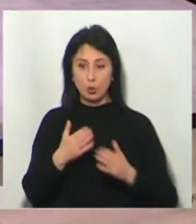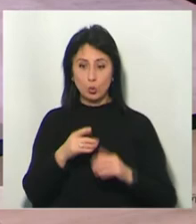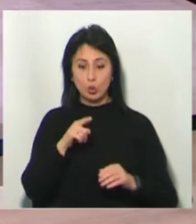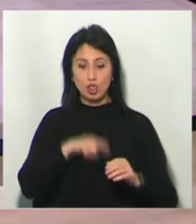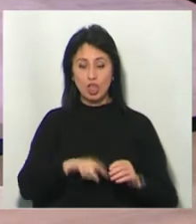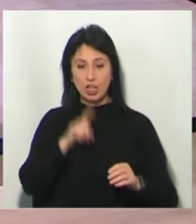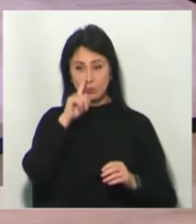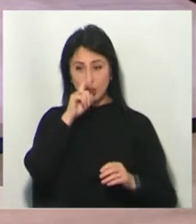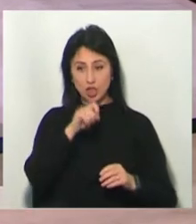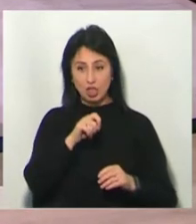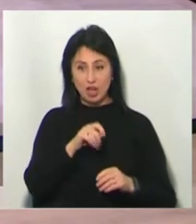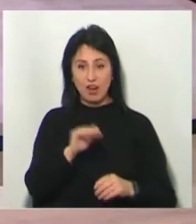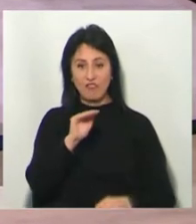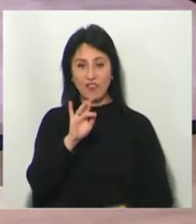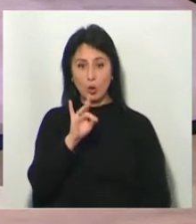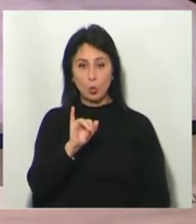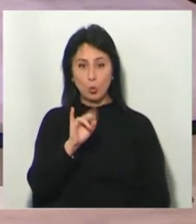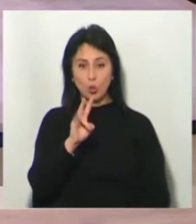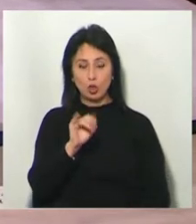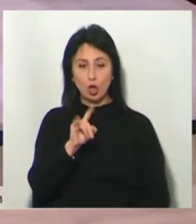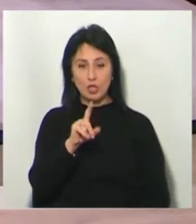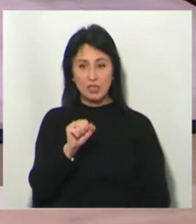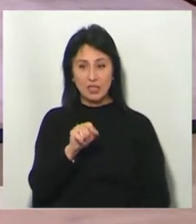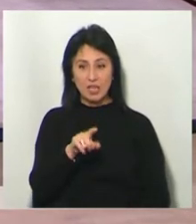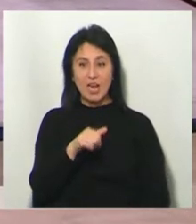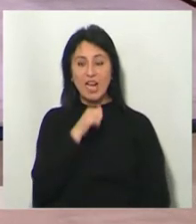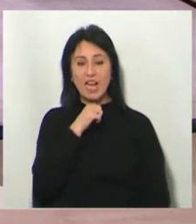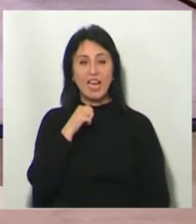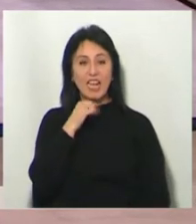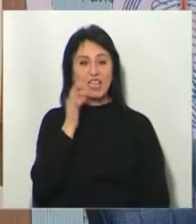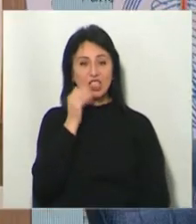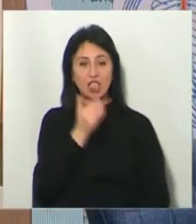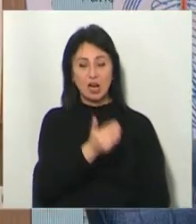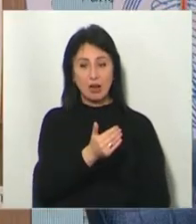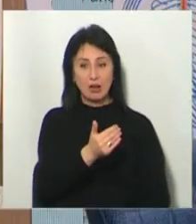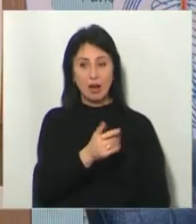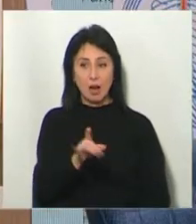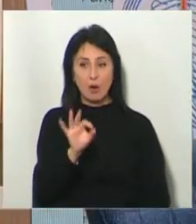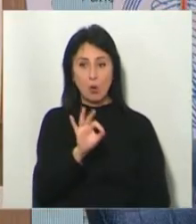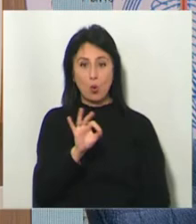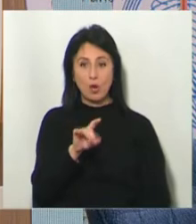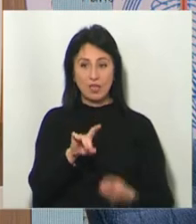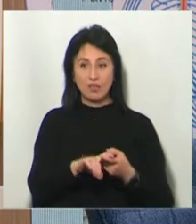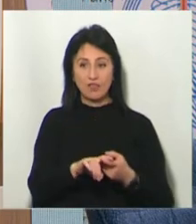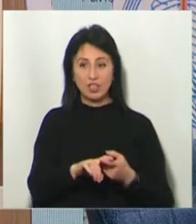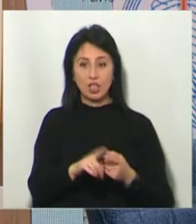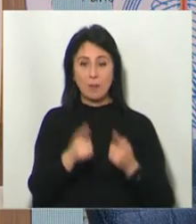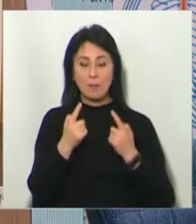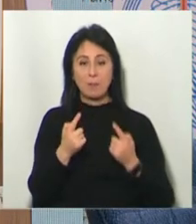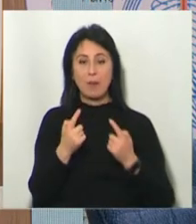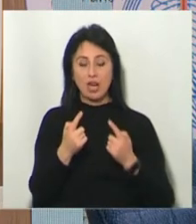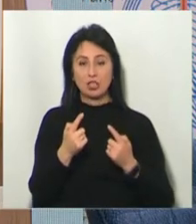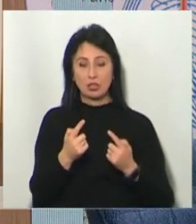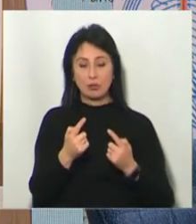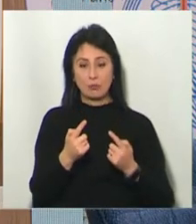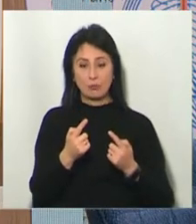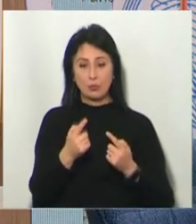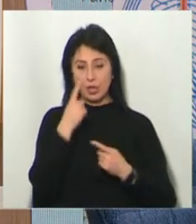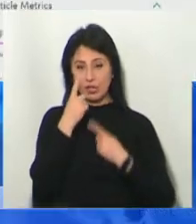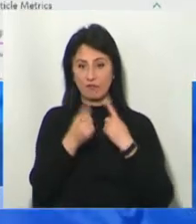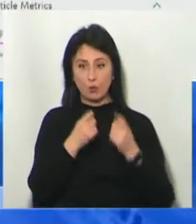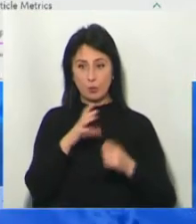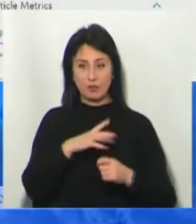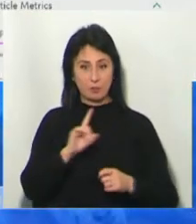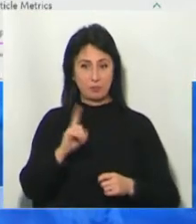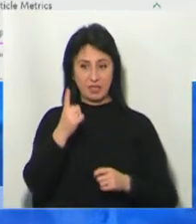არა შარდმჟავა და ფრუქტოზა, ანუ ხილის შაქარი. Ai amasan de acasă, ასეთი მასშტაბური